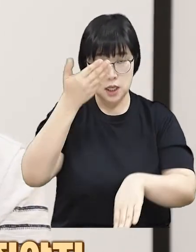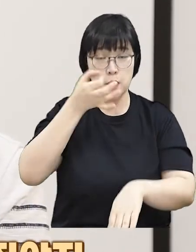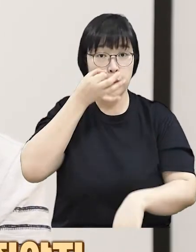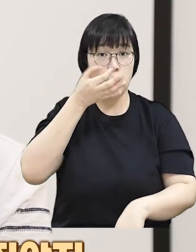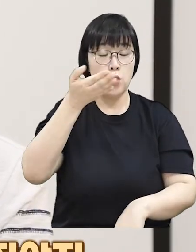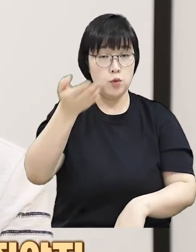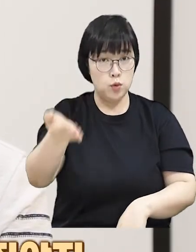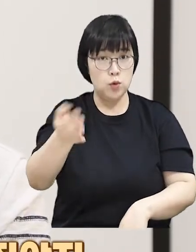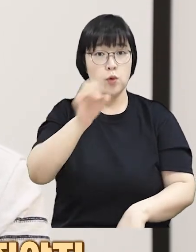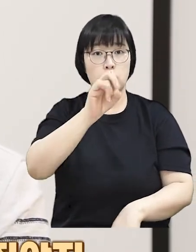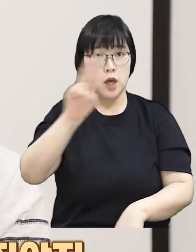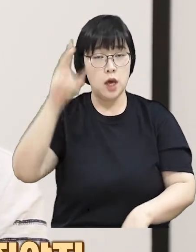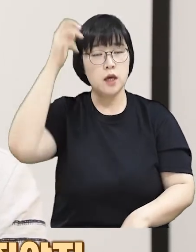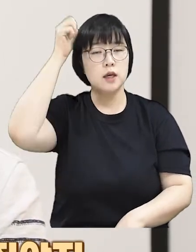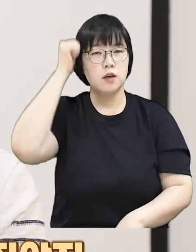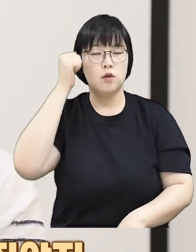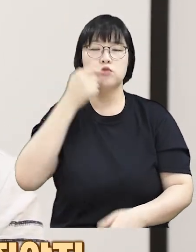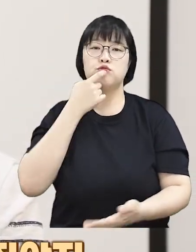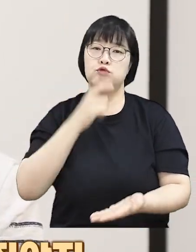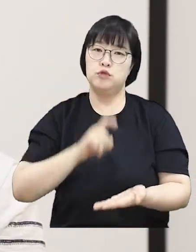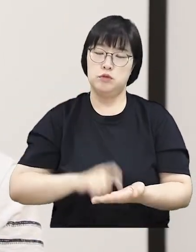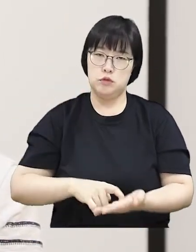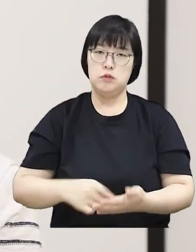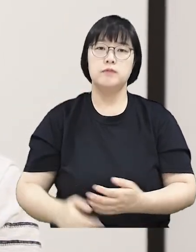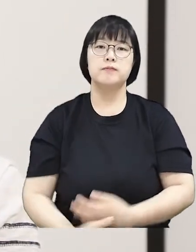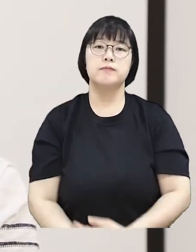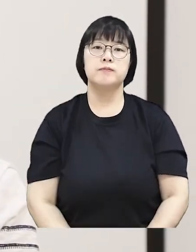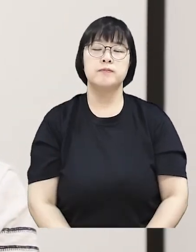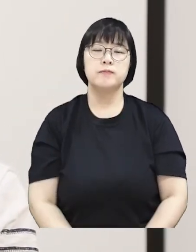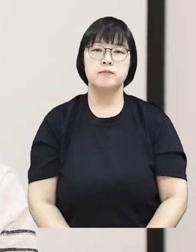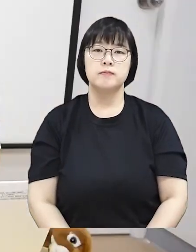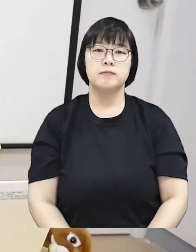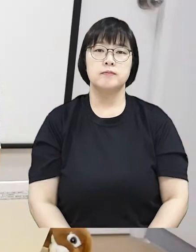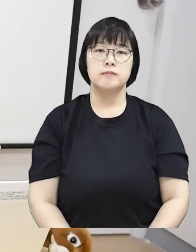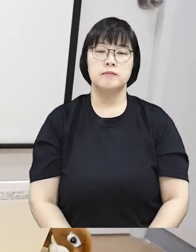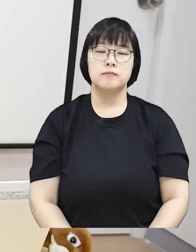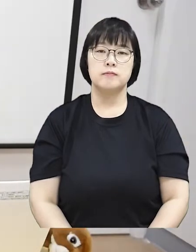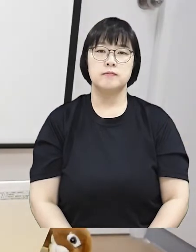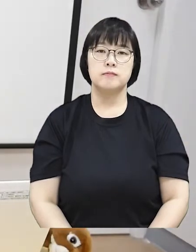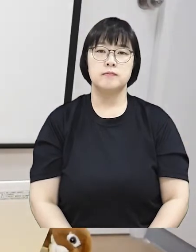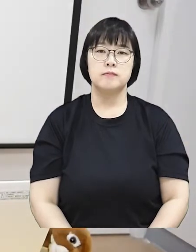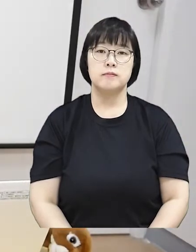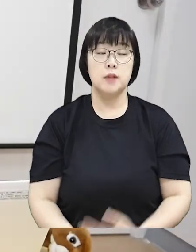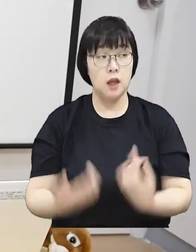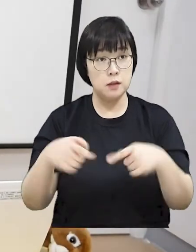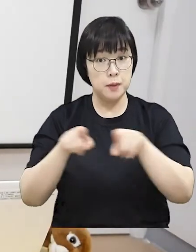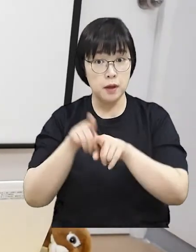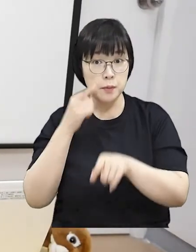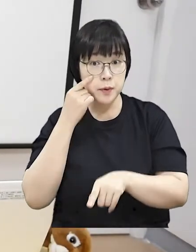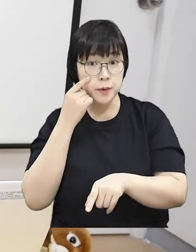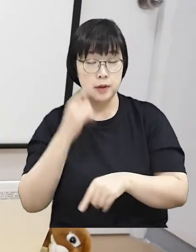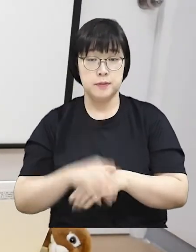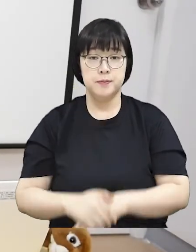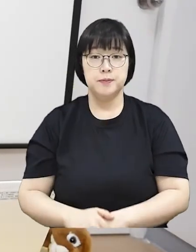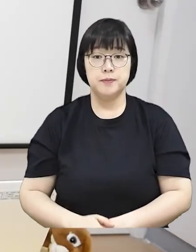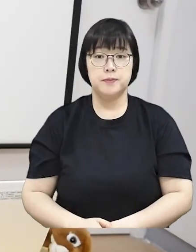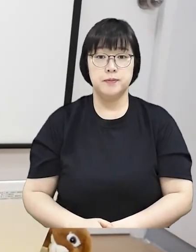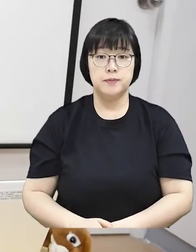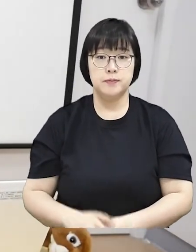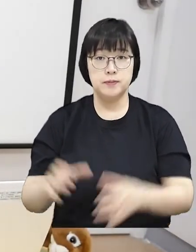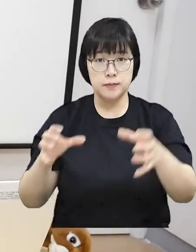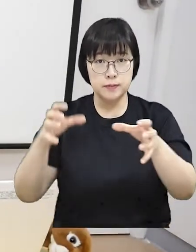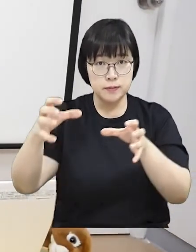이상의 데이터를 알려줘야지 얘가 인식을 잘 할 수 있대요. 그럼 제2도 한번 해볼까요? 강아지로.